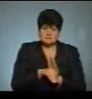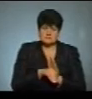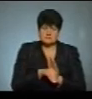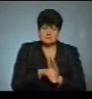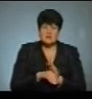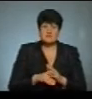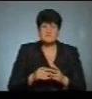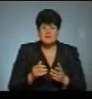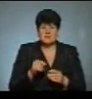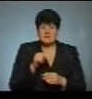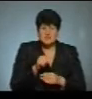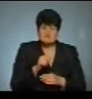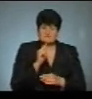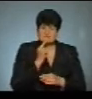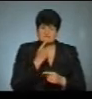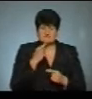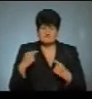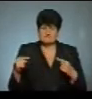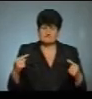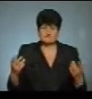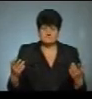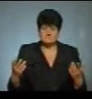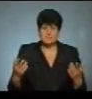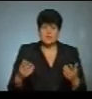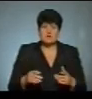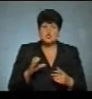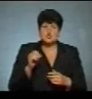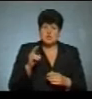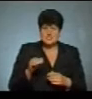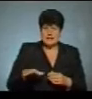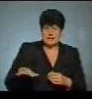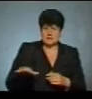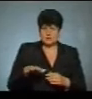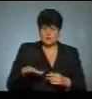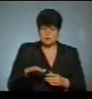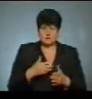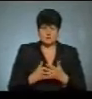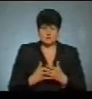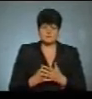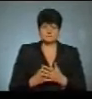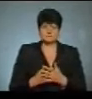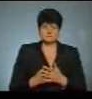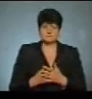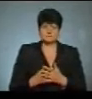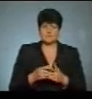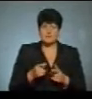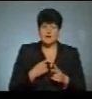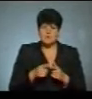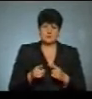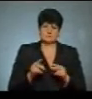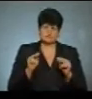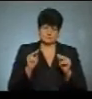співмешканців. І, звісно, вони не в однакових умовах. Тому, якщо соціальне середовище, скажімо так, або